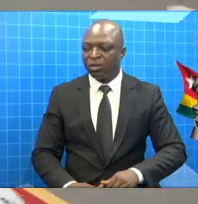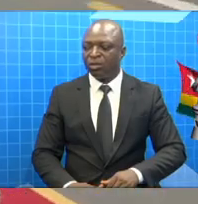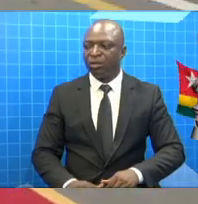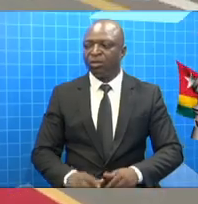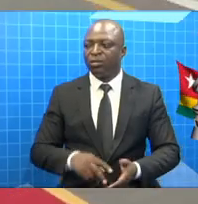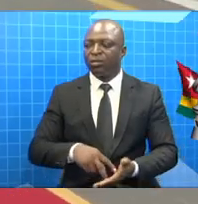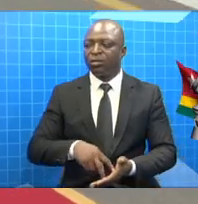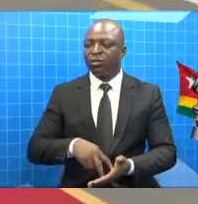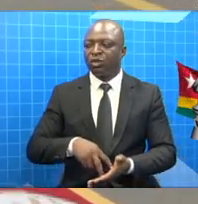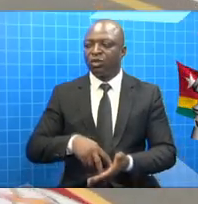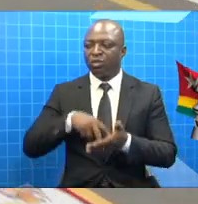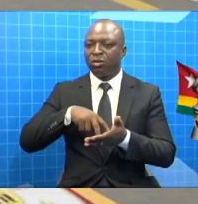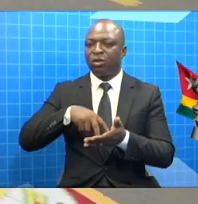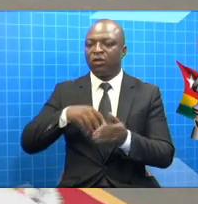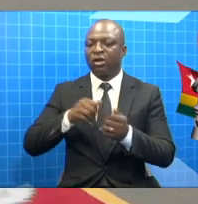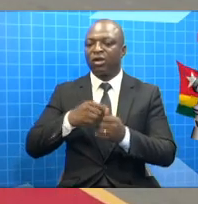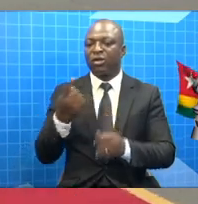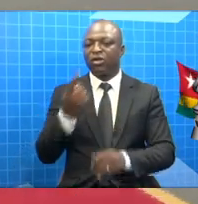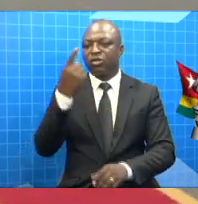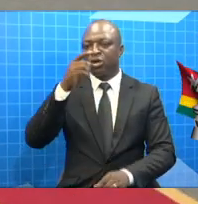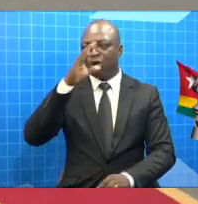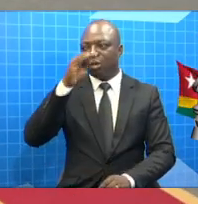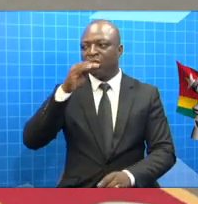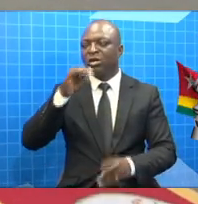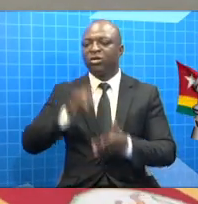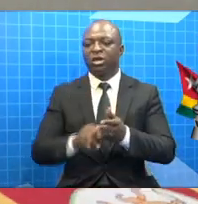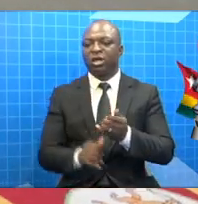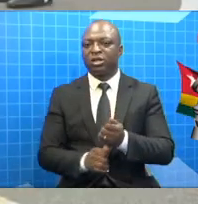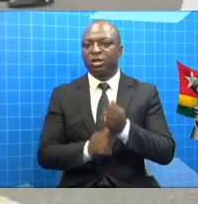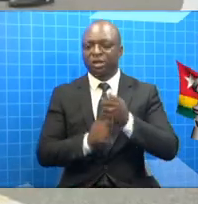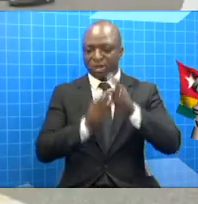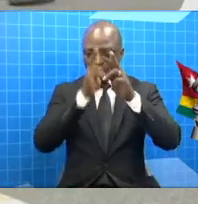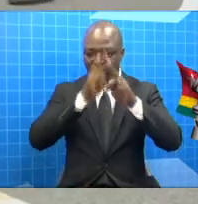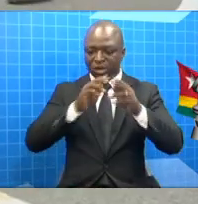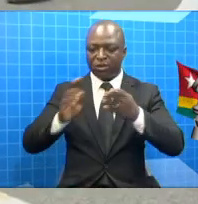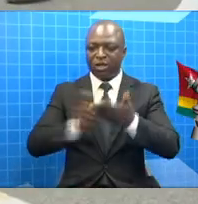Debout tel un seul homme, l'assistance exécute l'hymne national.